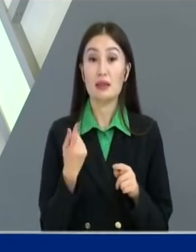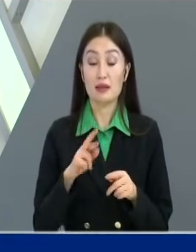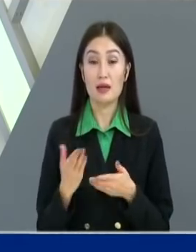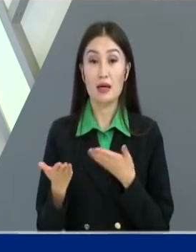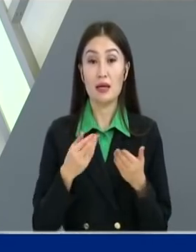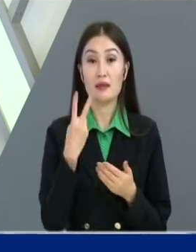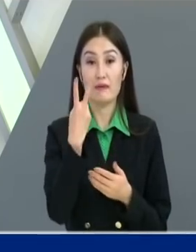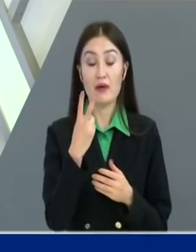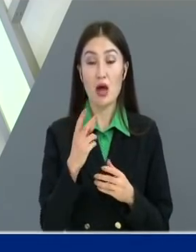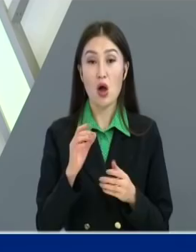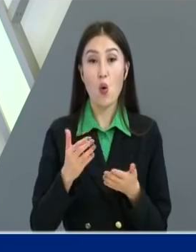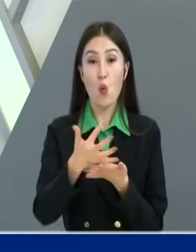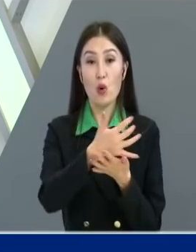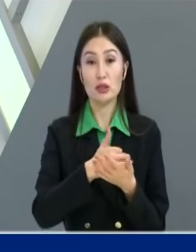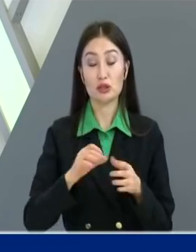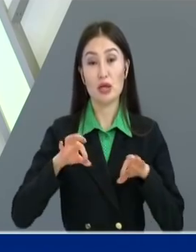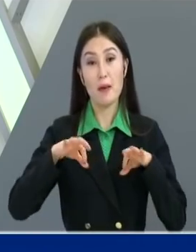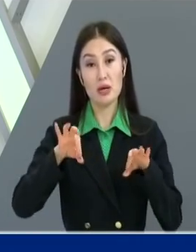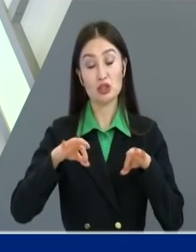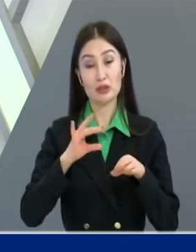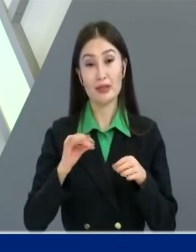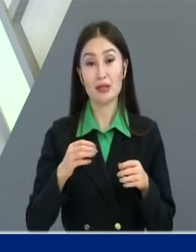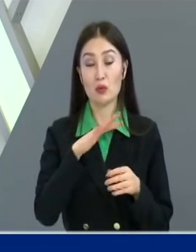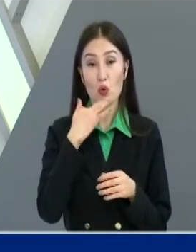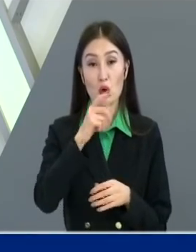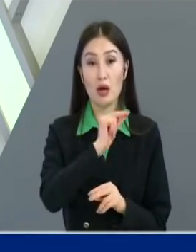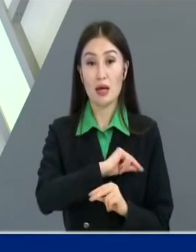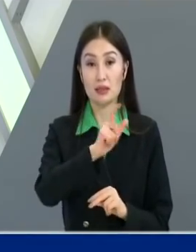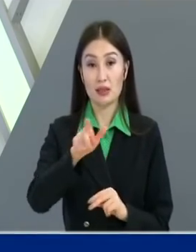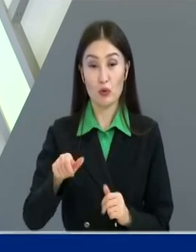две уборочные машины и десятки сотрудников.